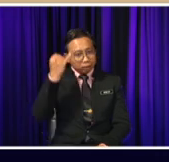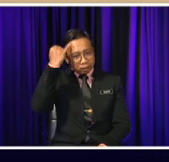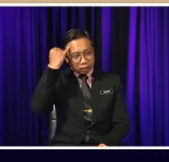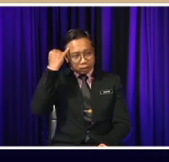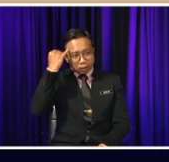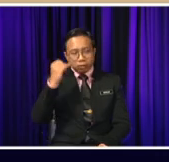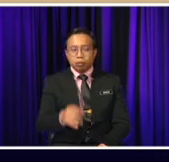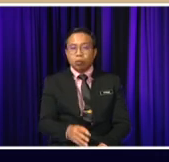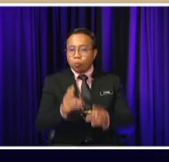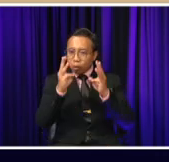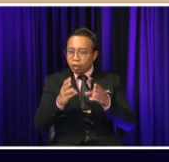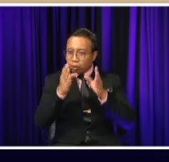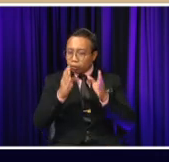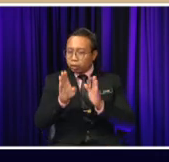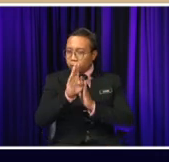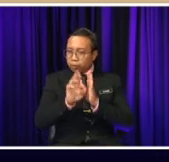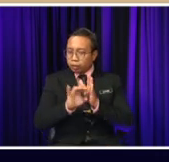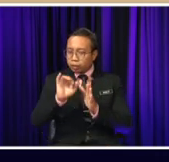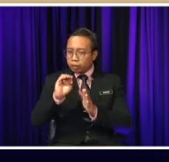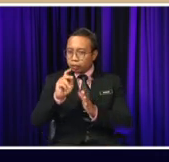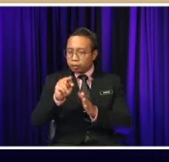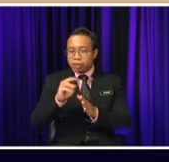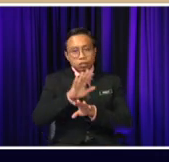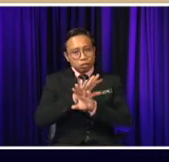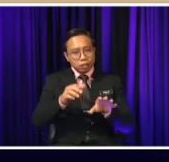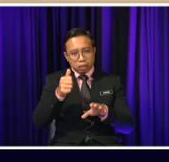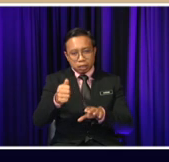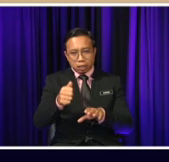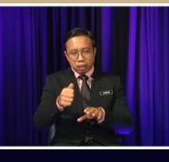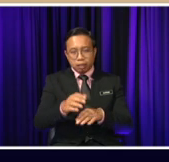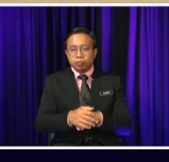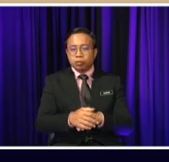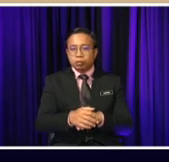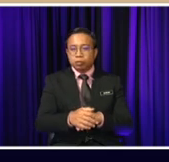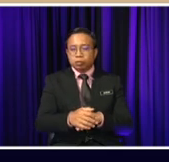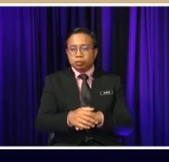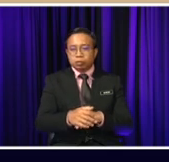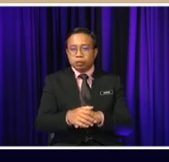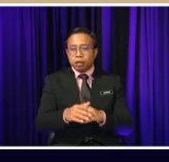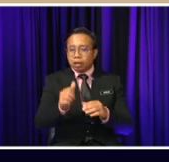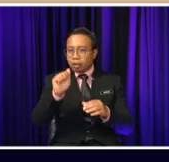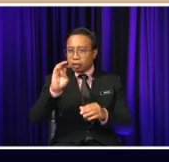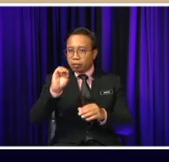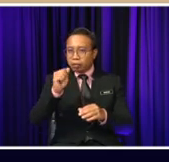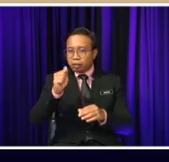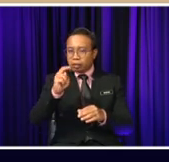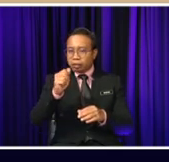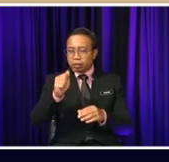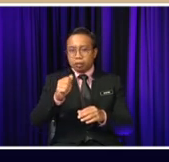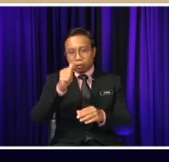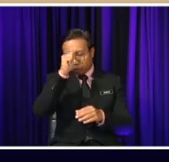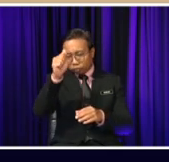Wahai orang yang beriman janganlah kamu menghianati amanah Allah dan rasulnya